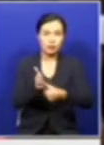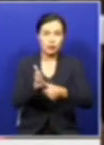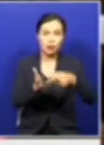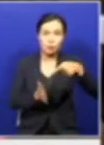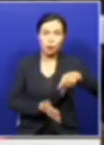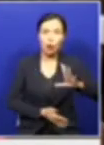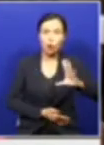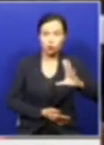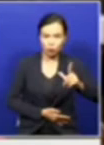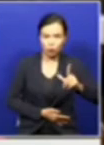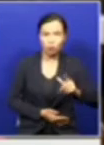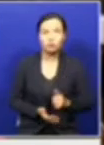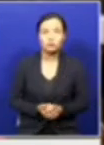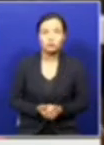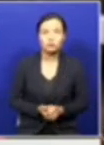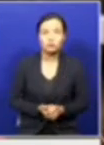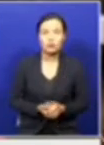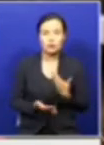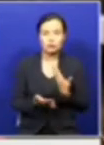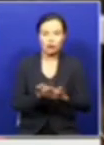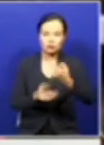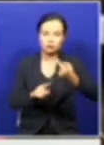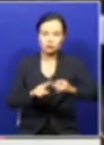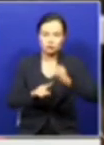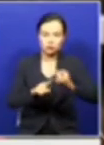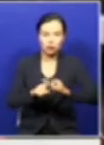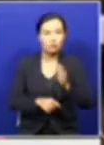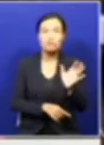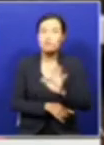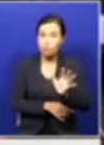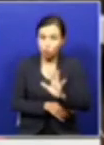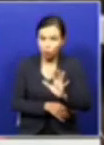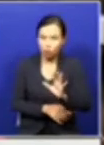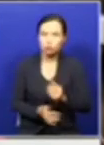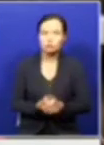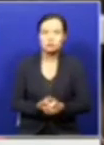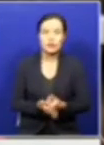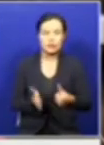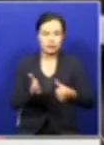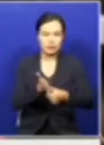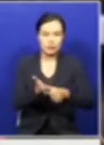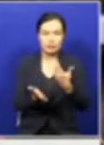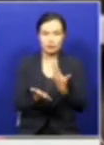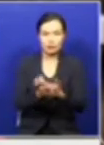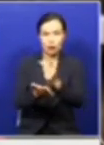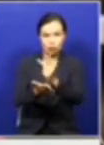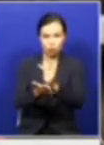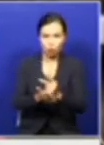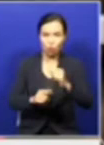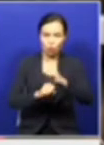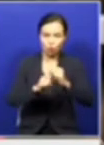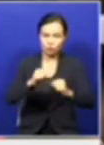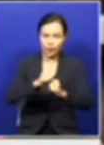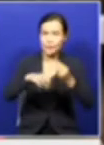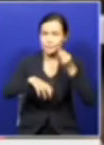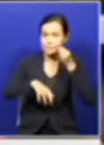ไม่ต้องส่งค่าเช่าหรือว่าค่าหนี้ที่กู้ยืมมาก่อสร้างบ้าน